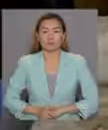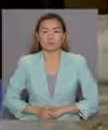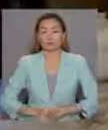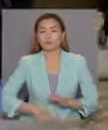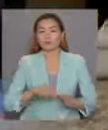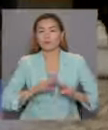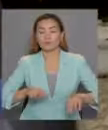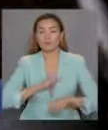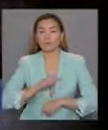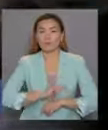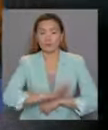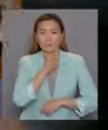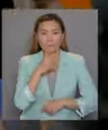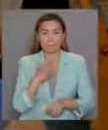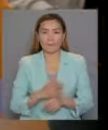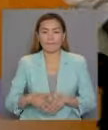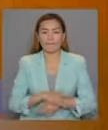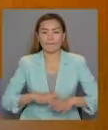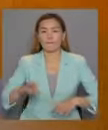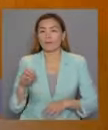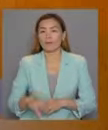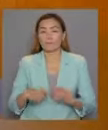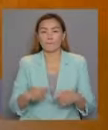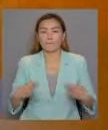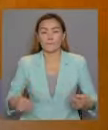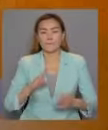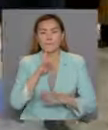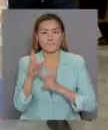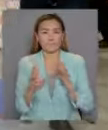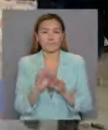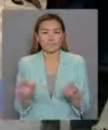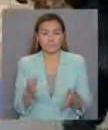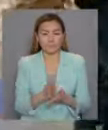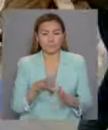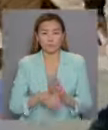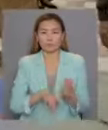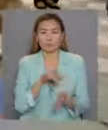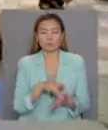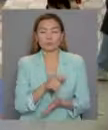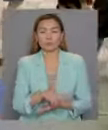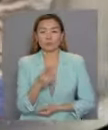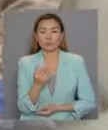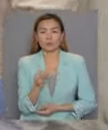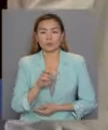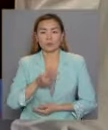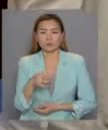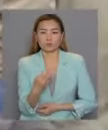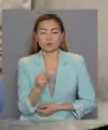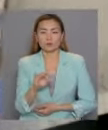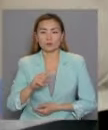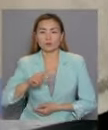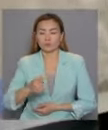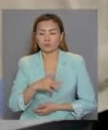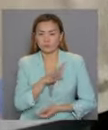Сайлауалды үгіт-насихат науқаны кезінде халық тарапынан көп деген өтініштер айтылған. Соның бірі қала тұрғыны Қуаныш Қалиева Айгүлден келіп